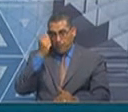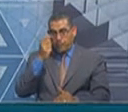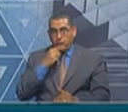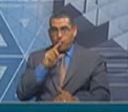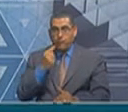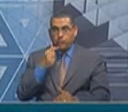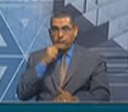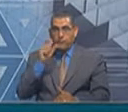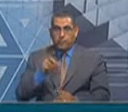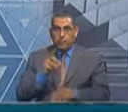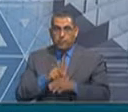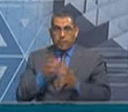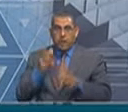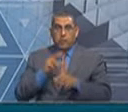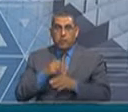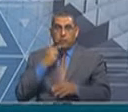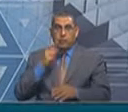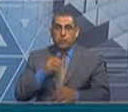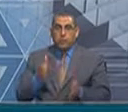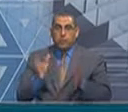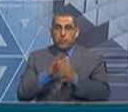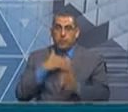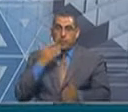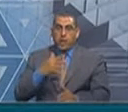102015 حالة، وبلغ إجمالي الوفيات